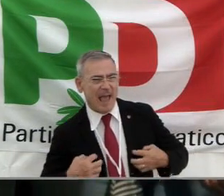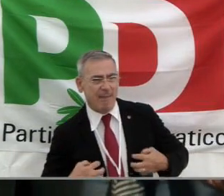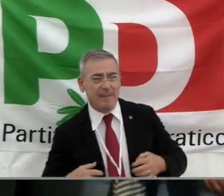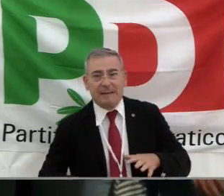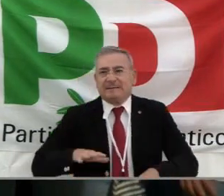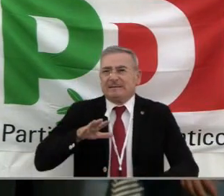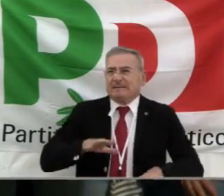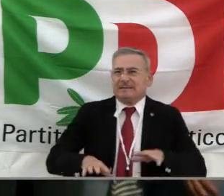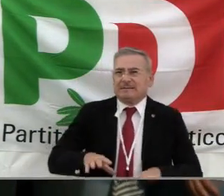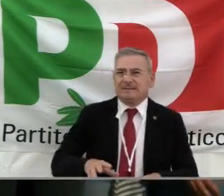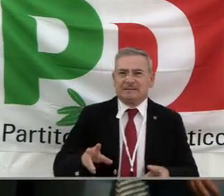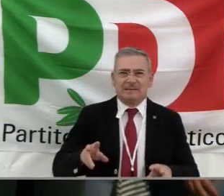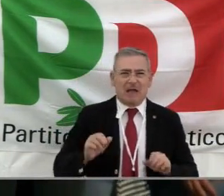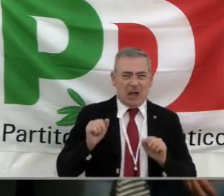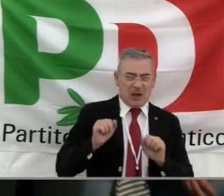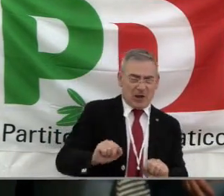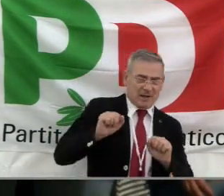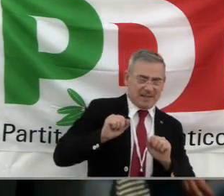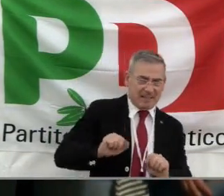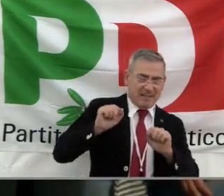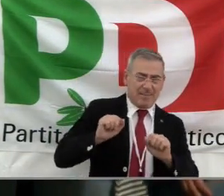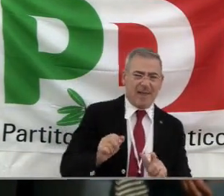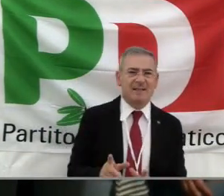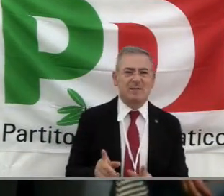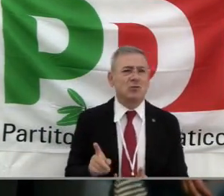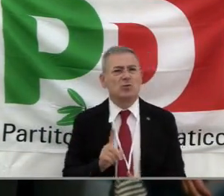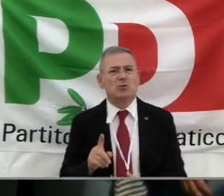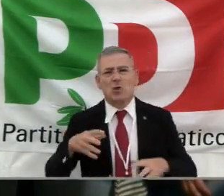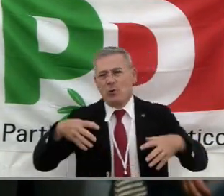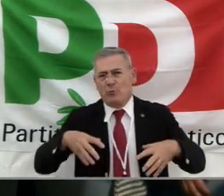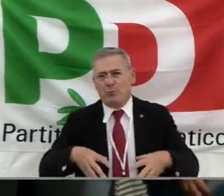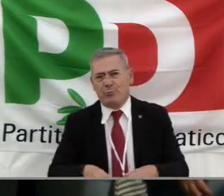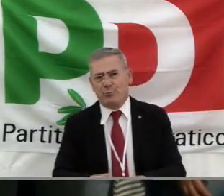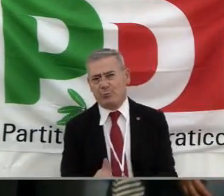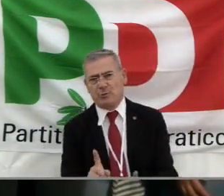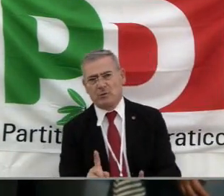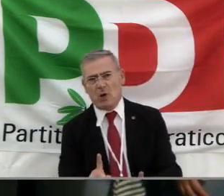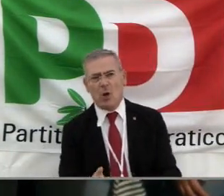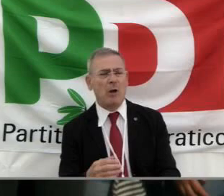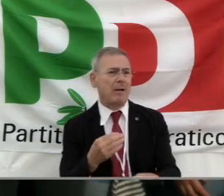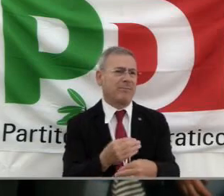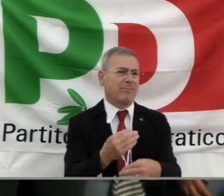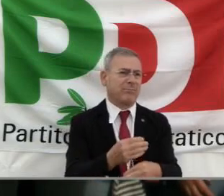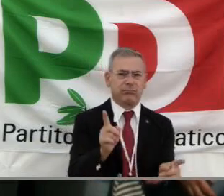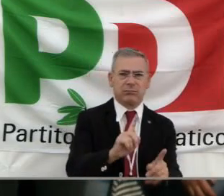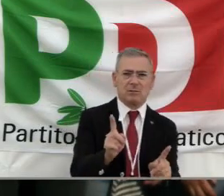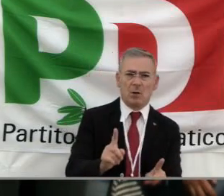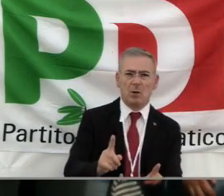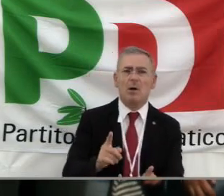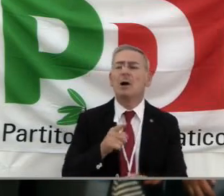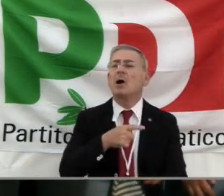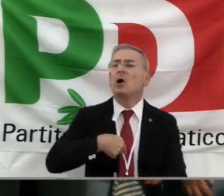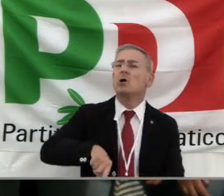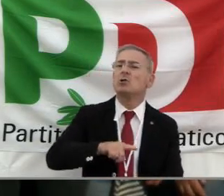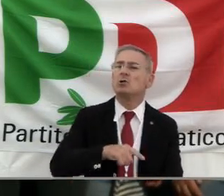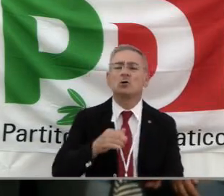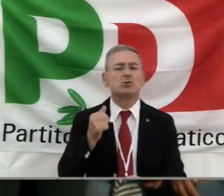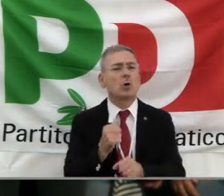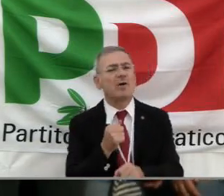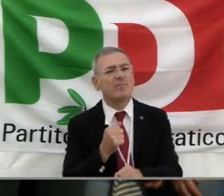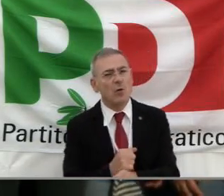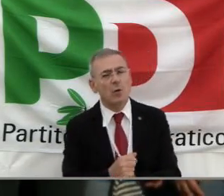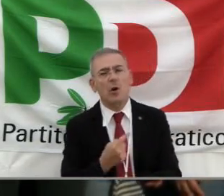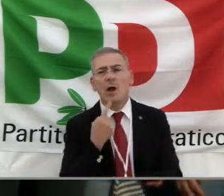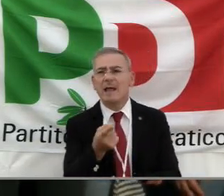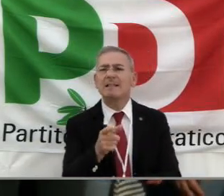inquietudine, risentimento. Non minimizziamo, non banalizziamo, ma il nostro compito è